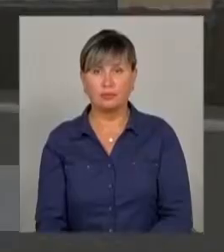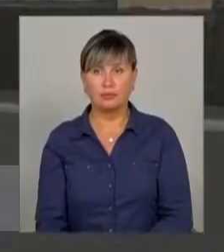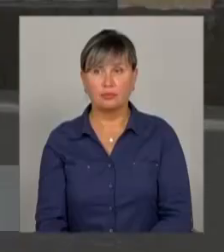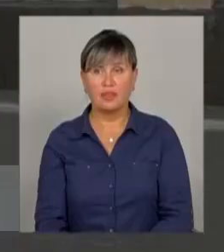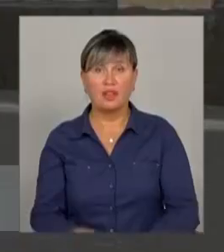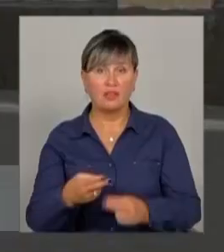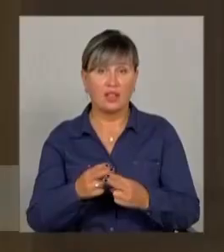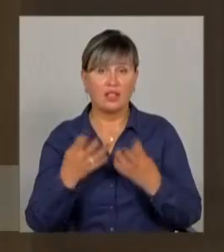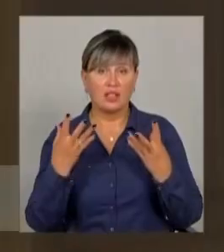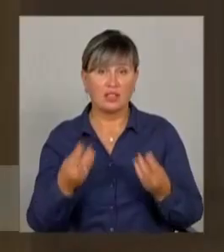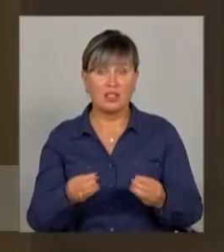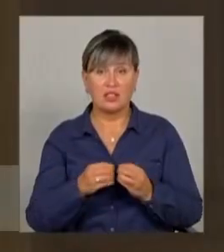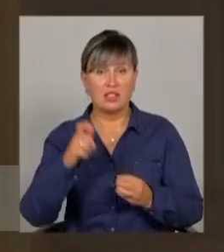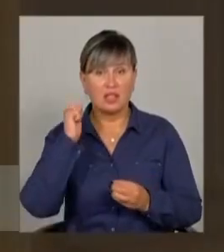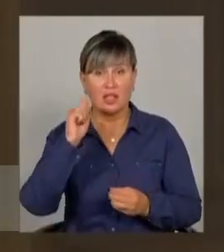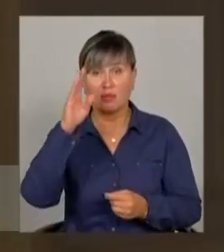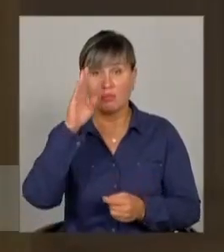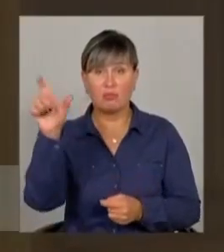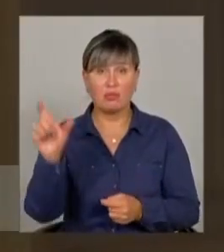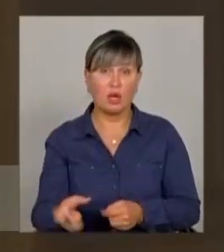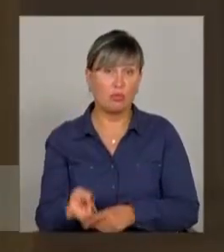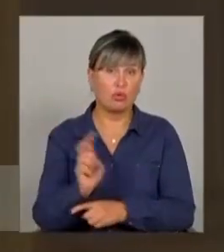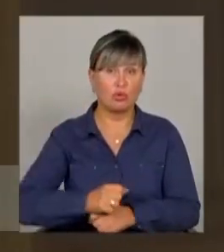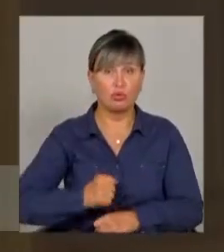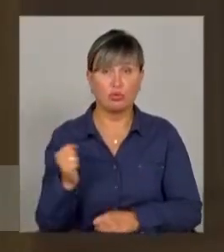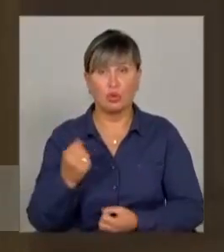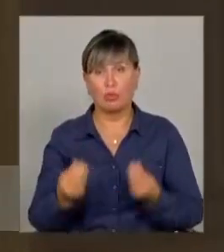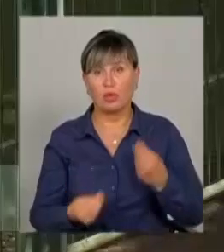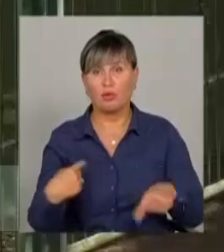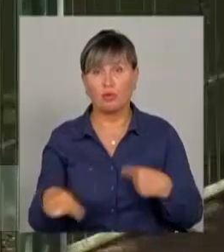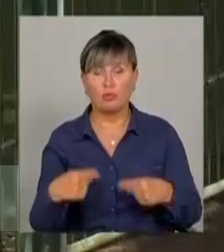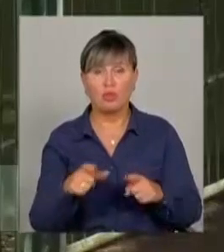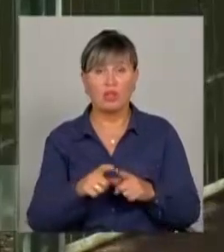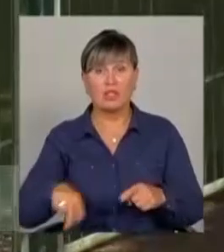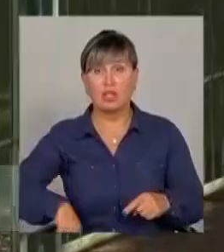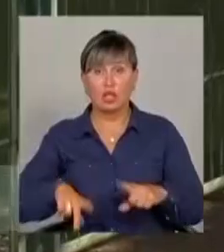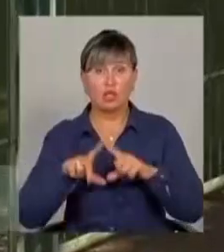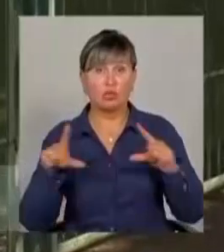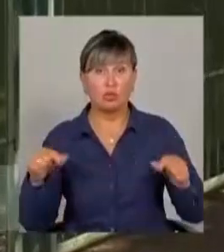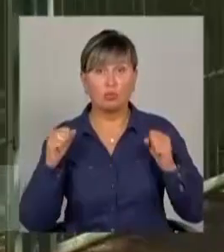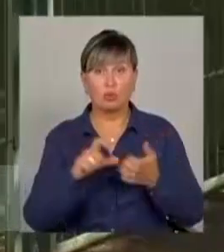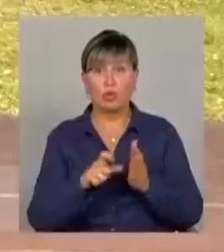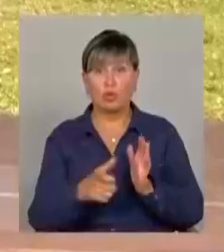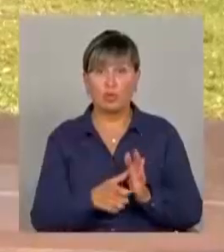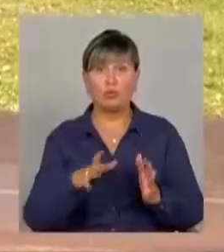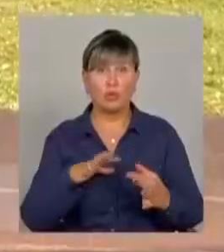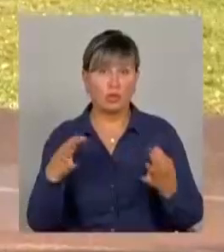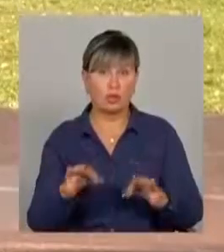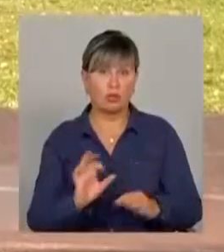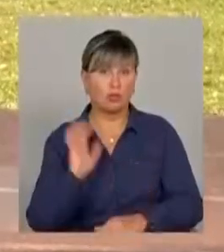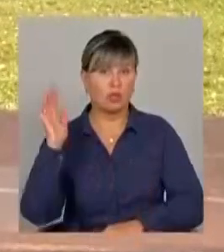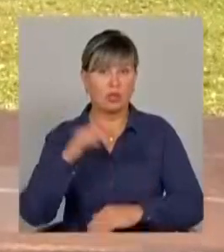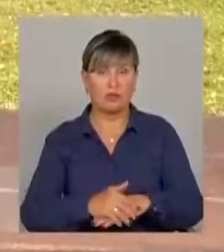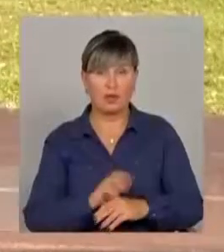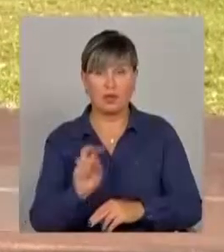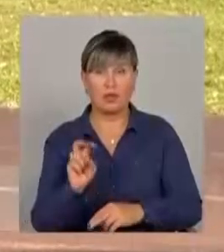в тут злополучный день 10-летний Ирлан ибрахим пришел с друзьями поиграть в футбол по словам директора школы спортплощадка была доступна детям с утра до